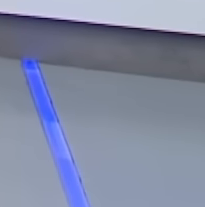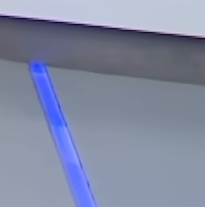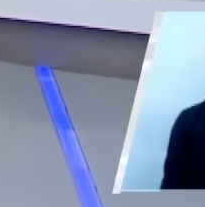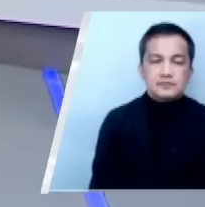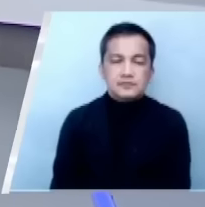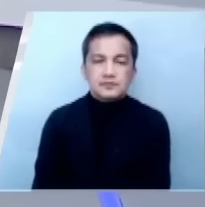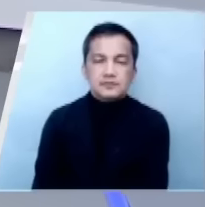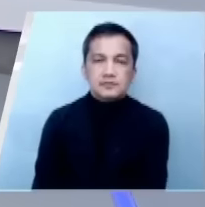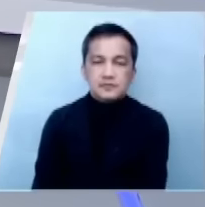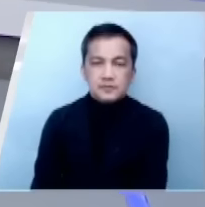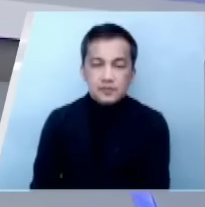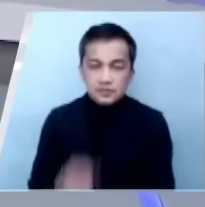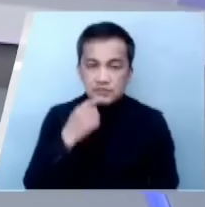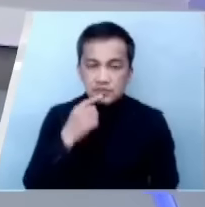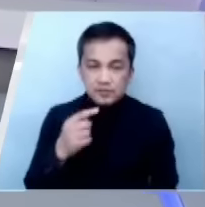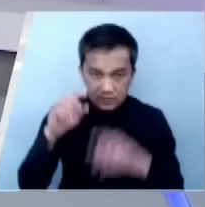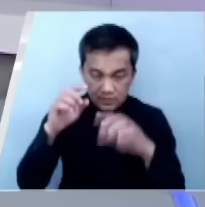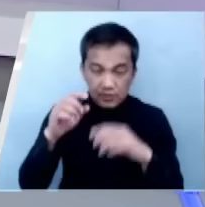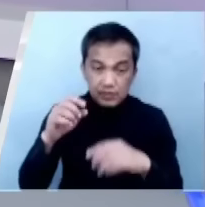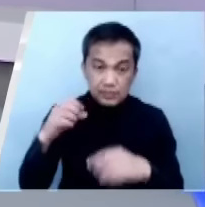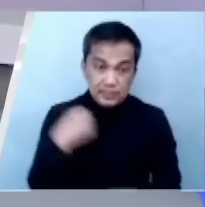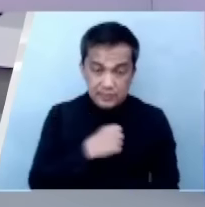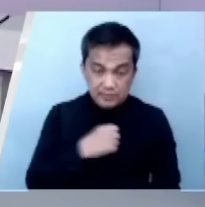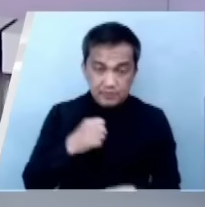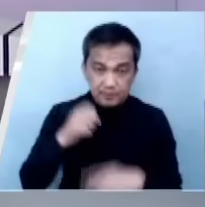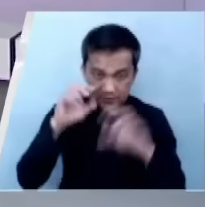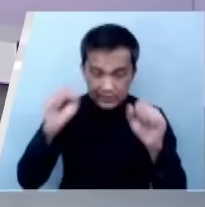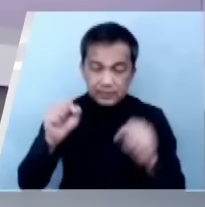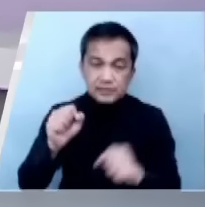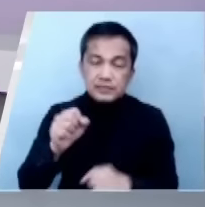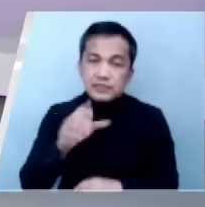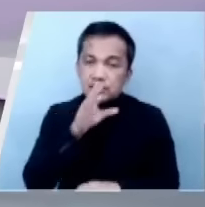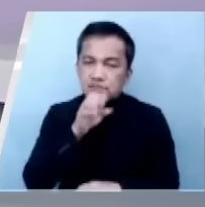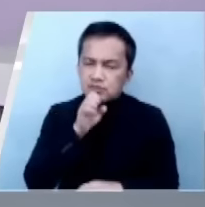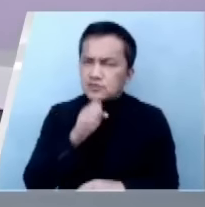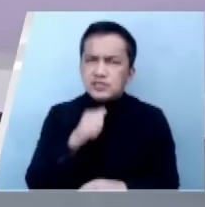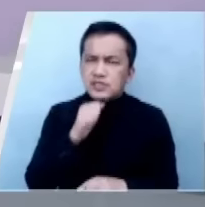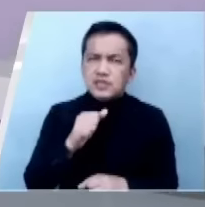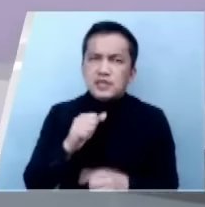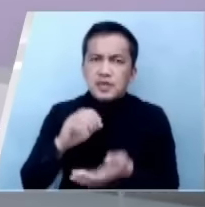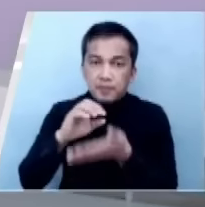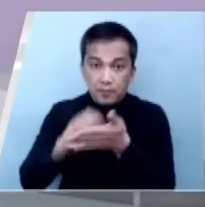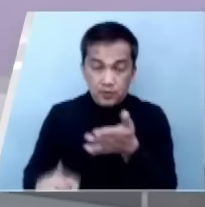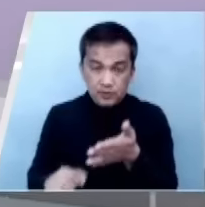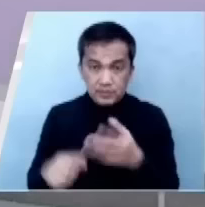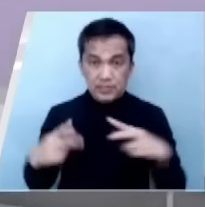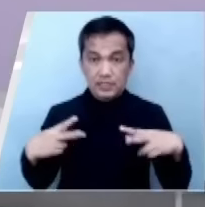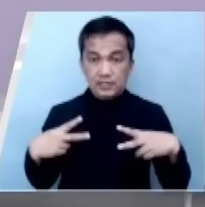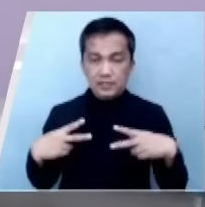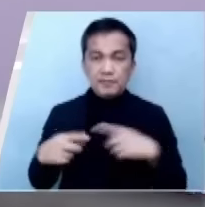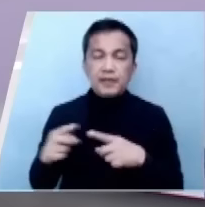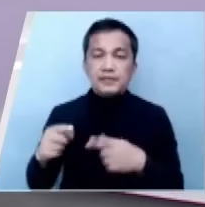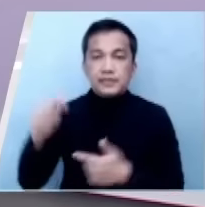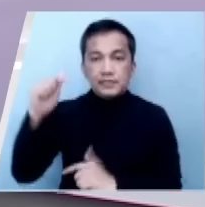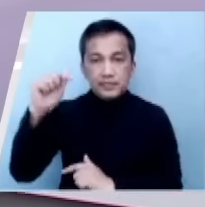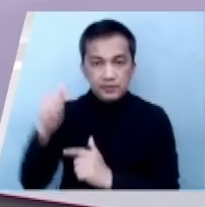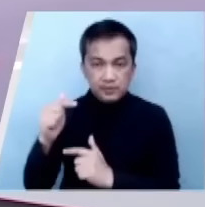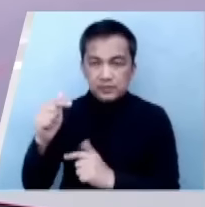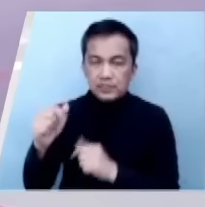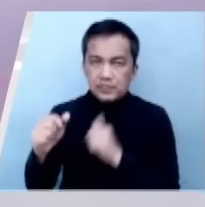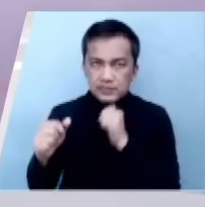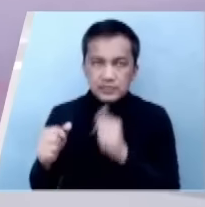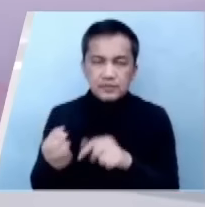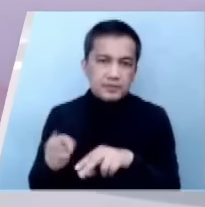Nilinaw ni Senate President Chiz Escudero na hindi babawasan ang mga holiday sa bansa, bagkos ay lilimitahan lamang ito para hindi na madagdagan